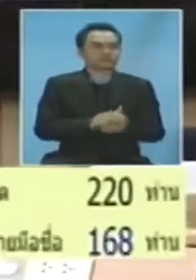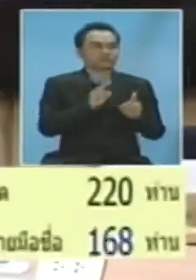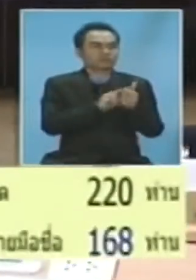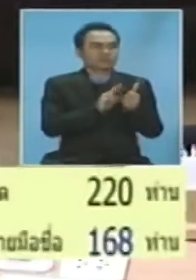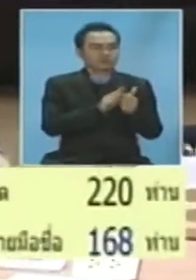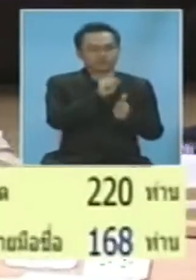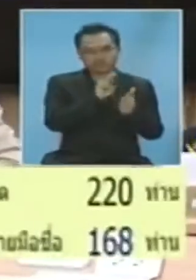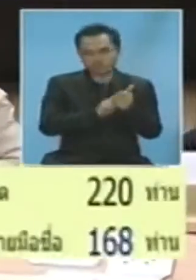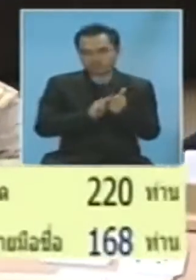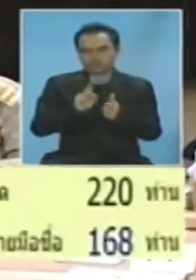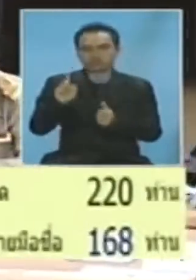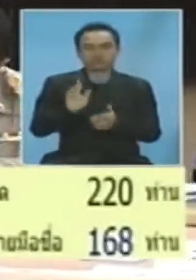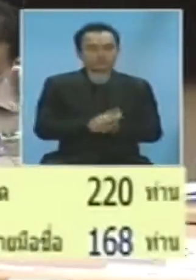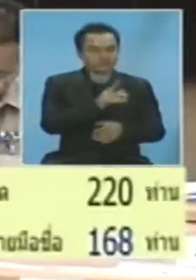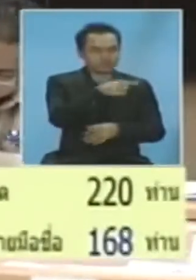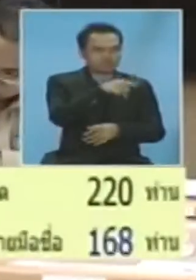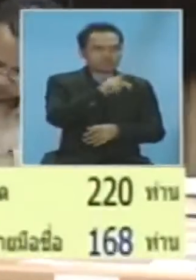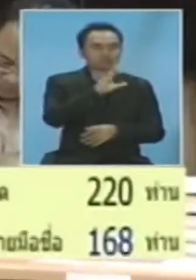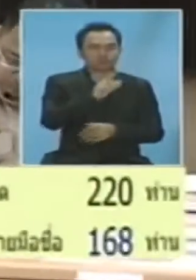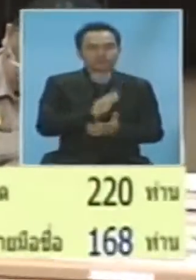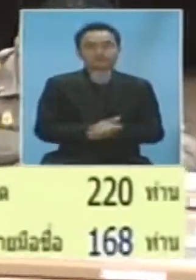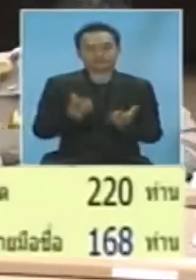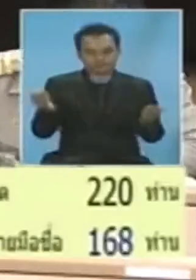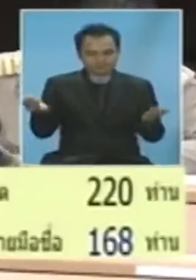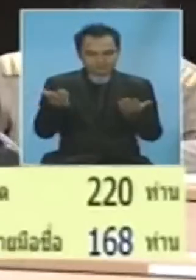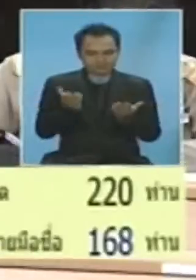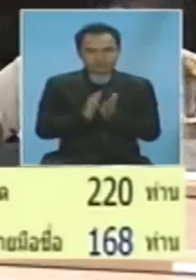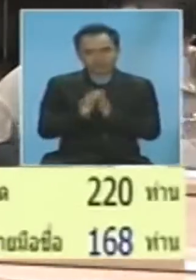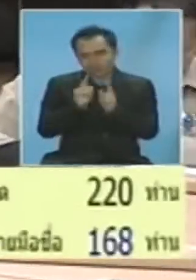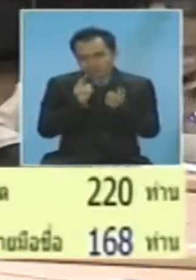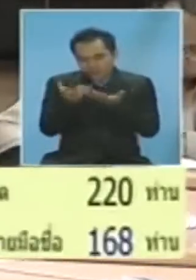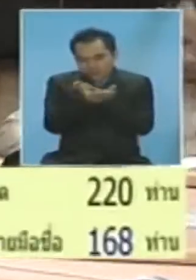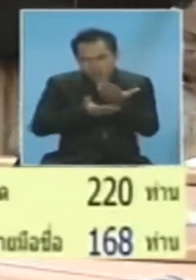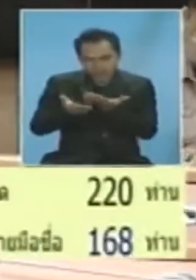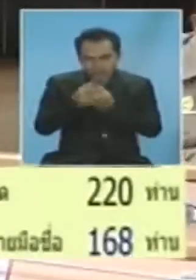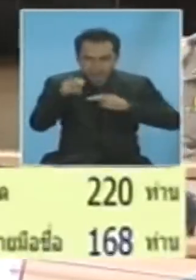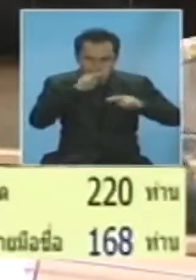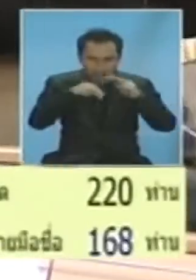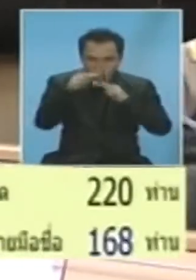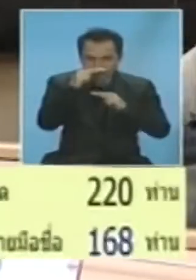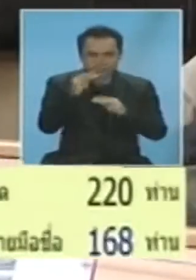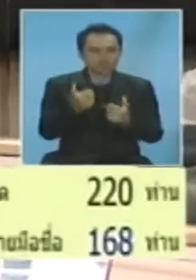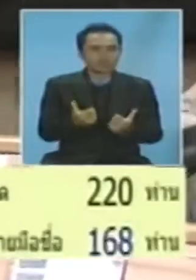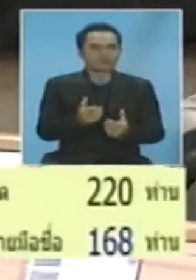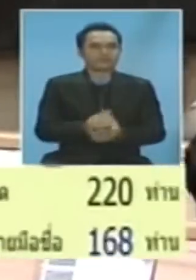องและทางฝ่ายปปช.ด้วยนะครับตรวจดู PowerPoint